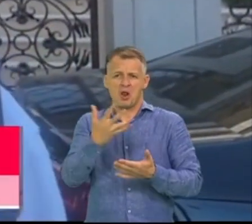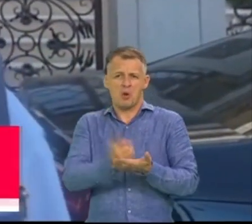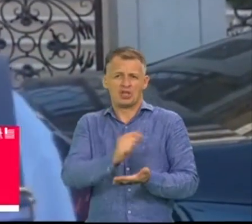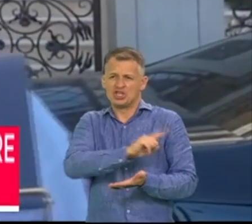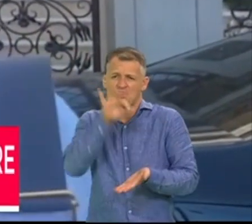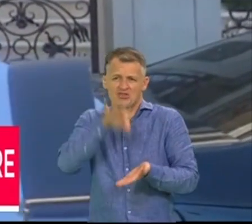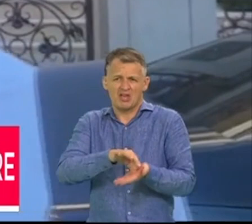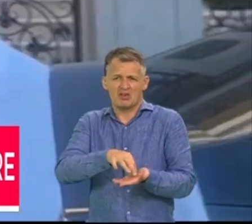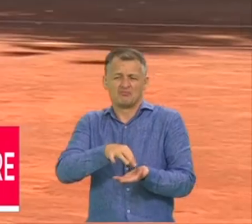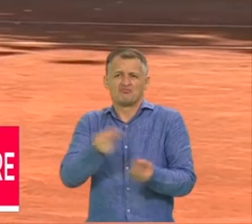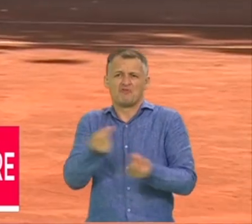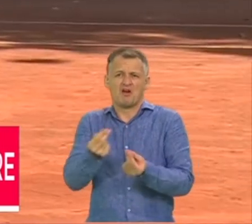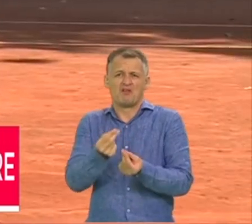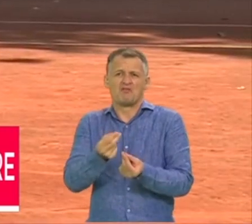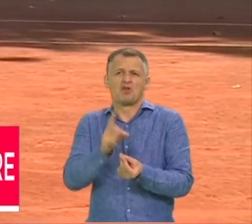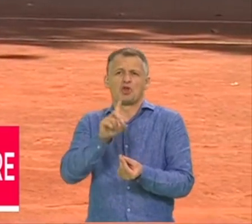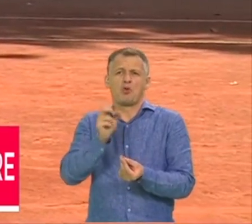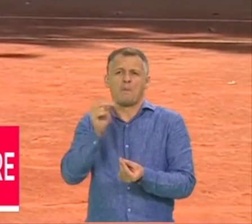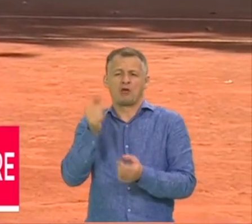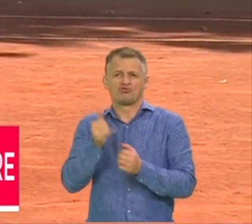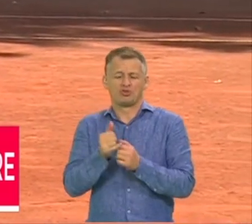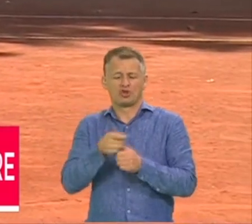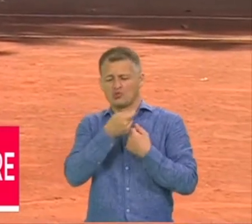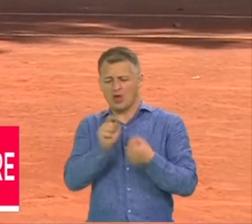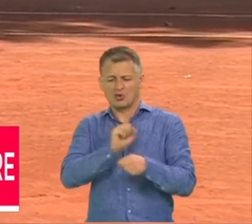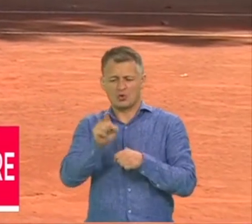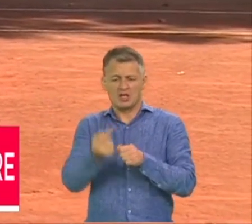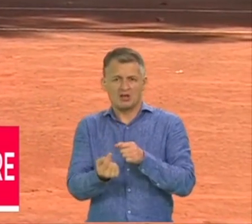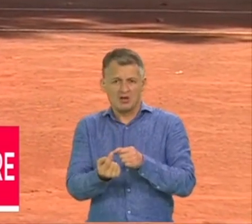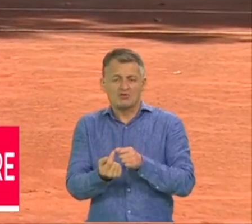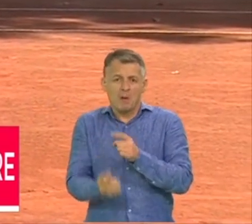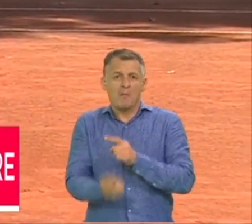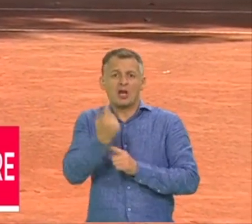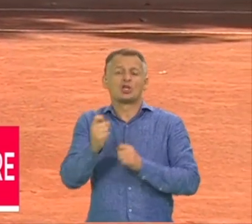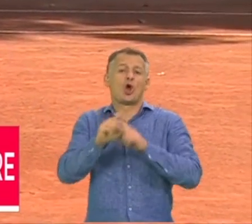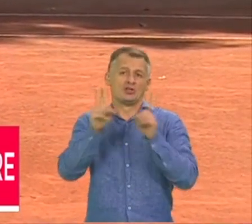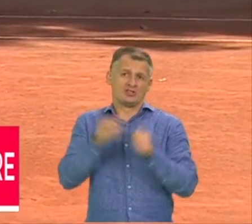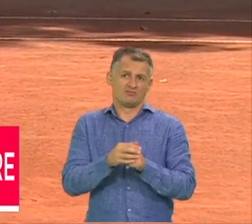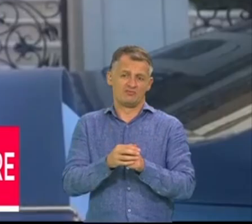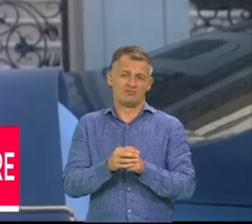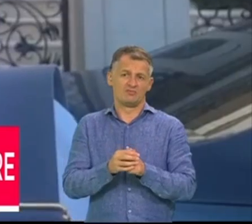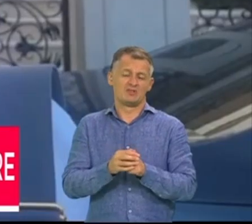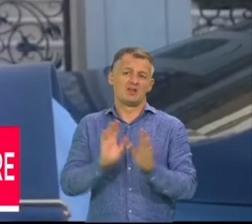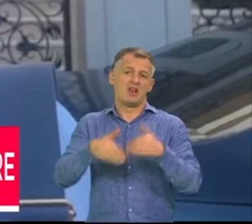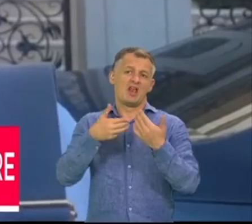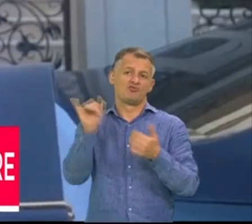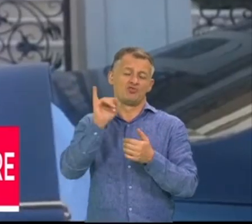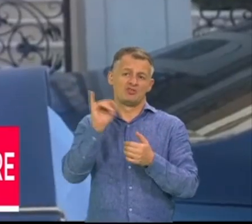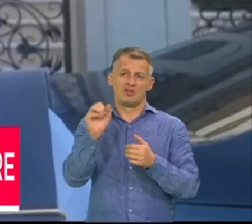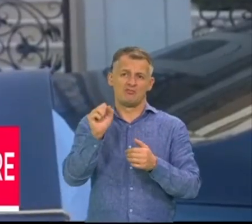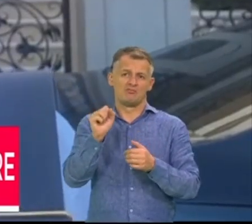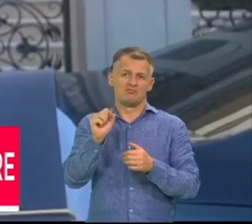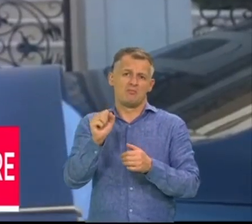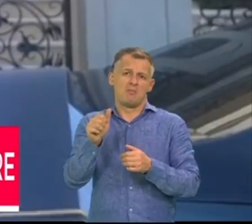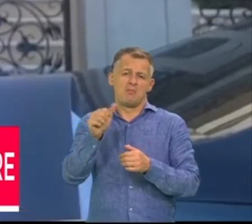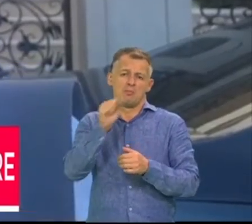absolut niciodată și toate acestea o să iasă la iveală într-o zi și o să las experții să discute absolut orice, pentru